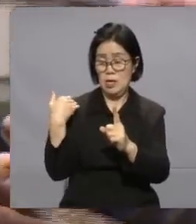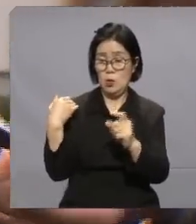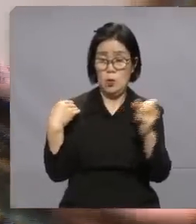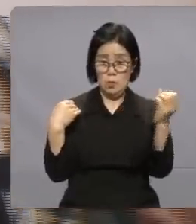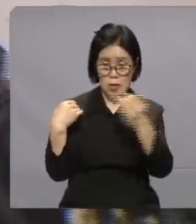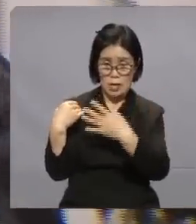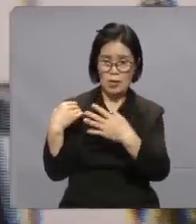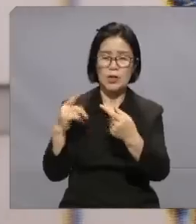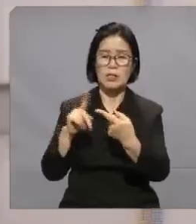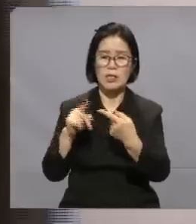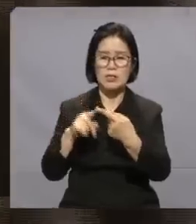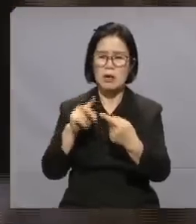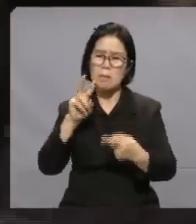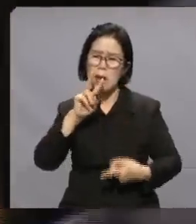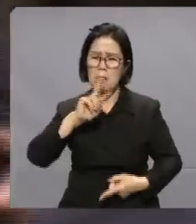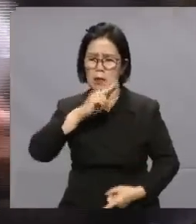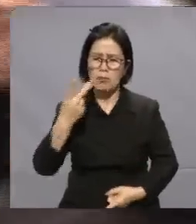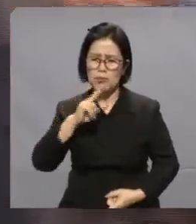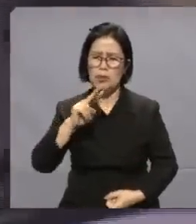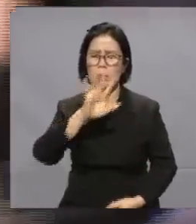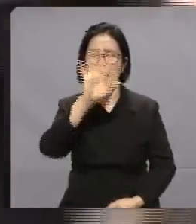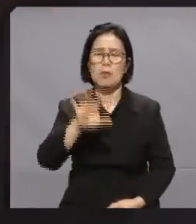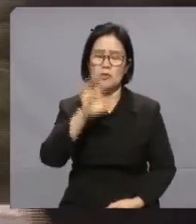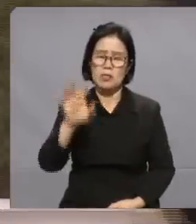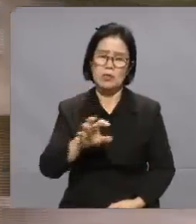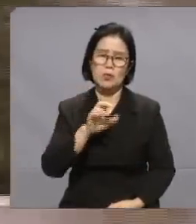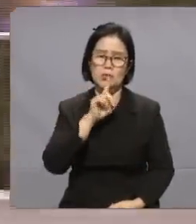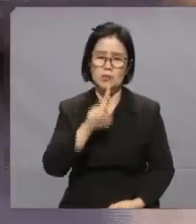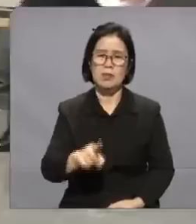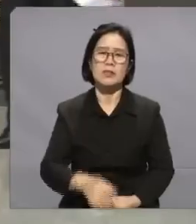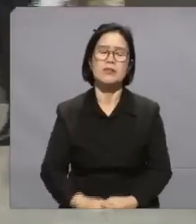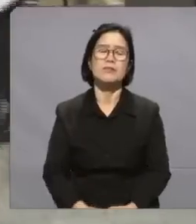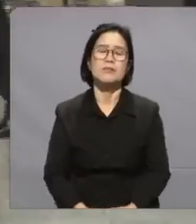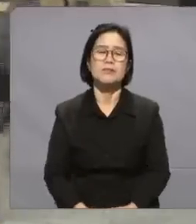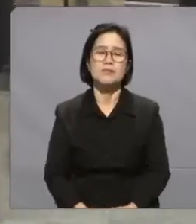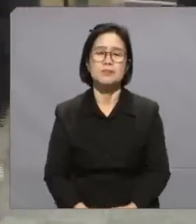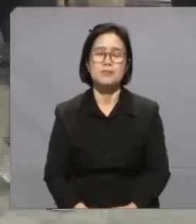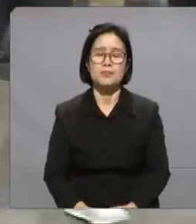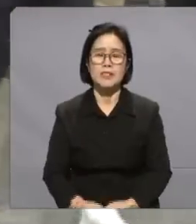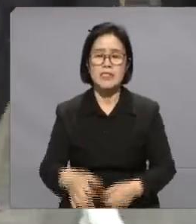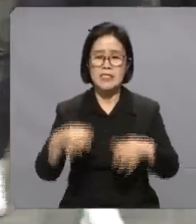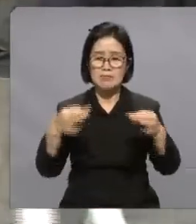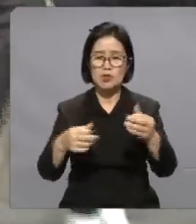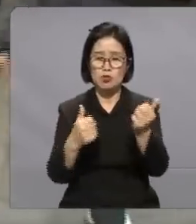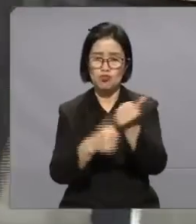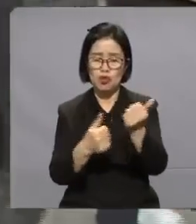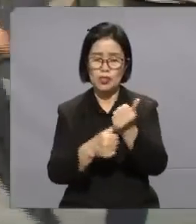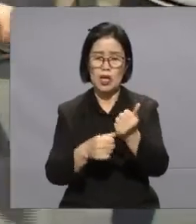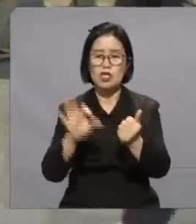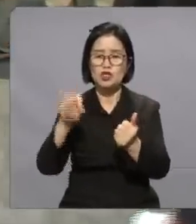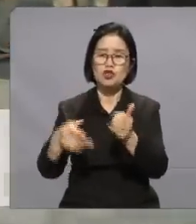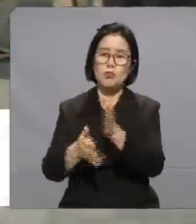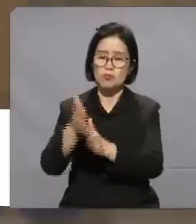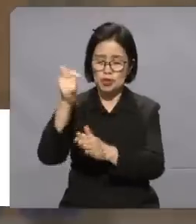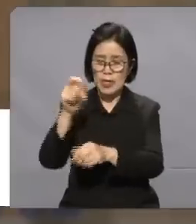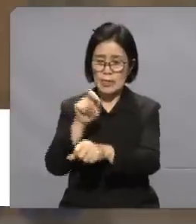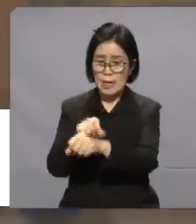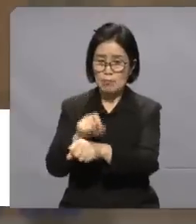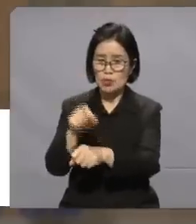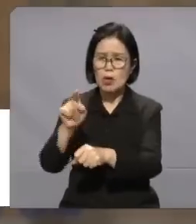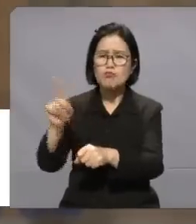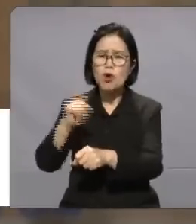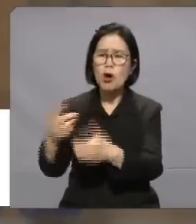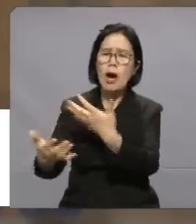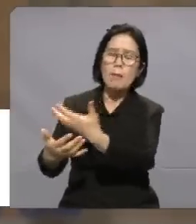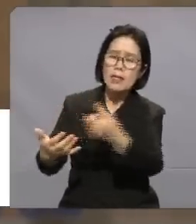대해서도 말을 바꾸는 일이 반복된다고 지적했고 김용 전 부원장이 유 전 본부장 사무실에서